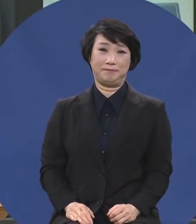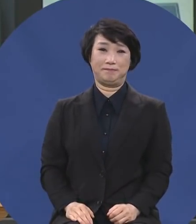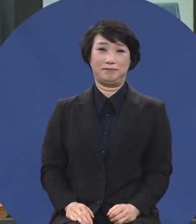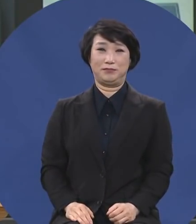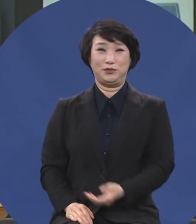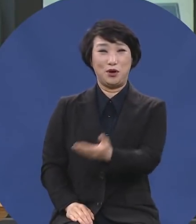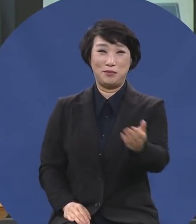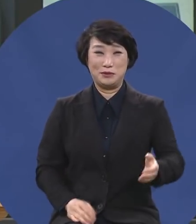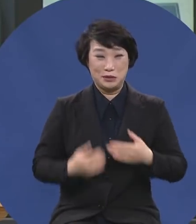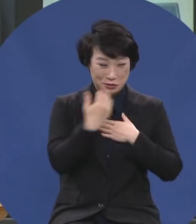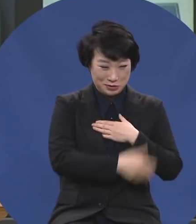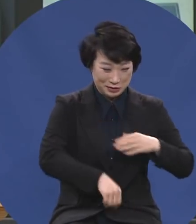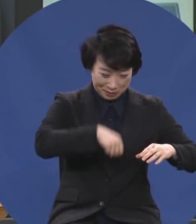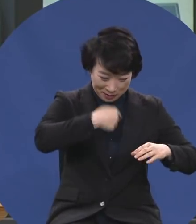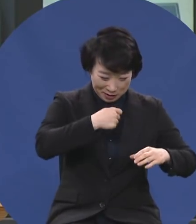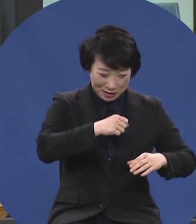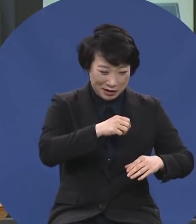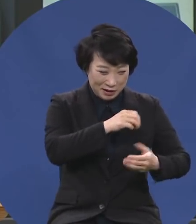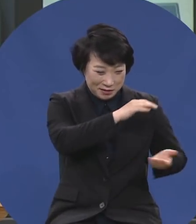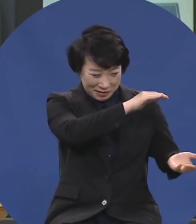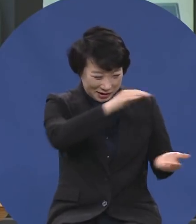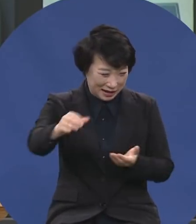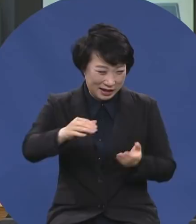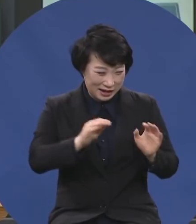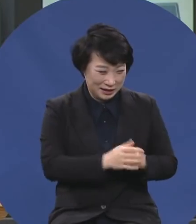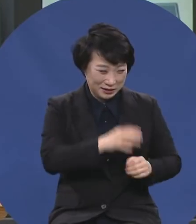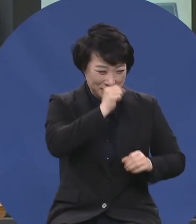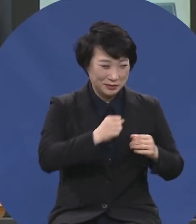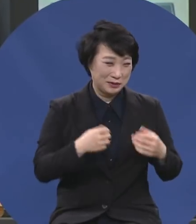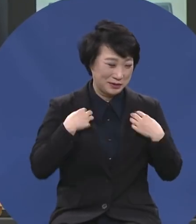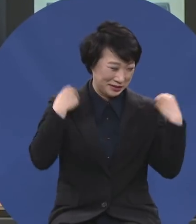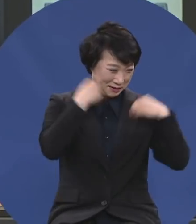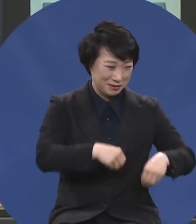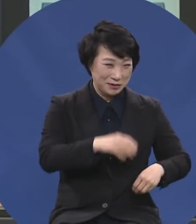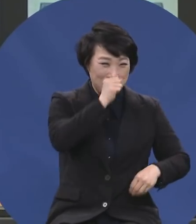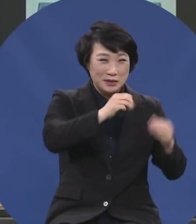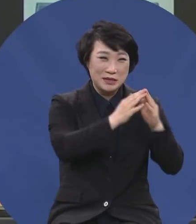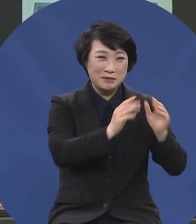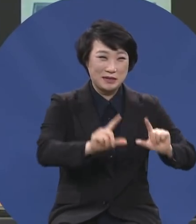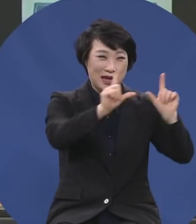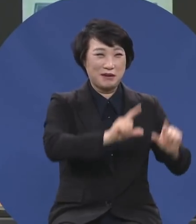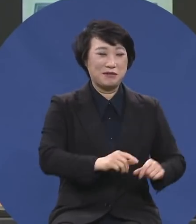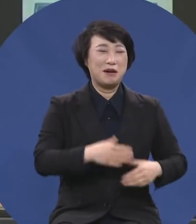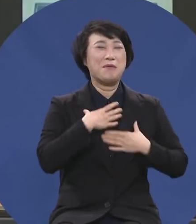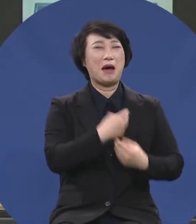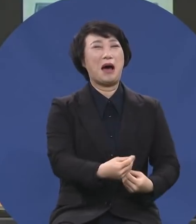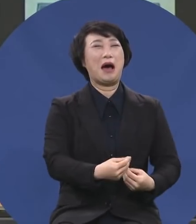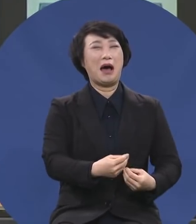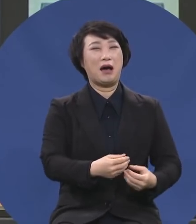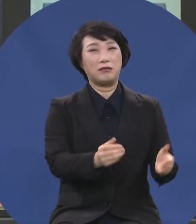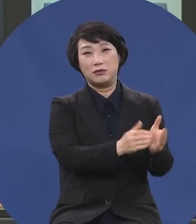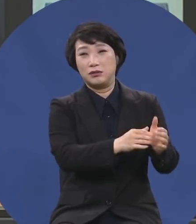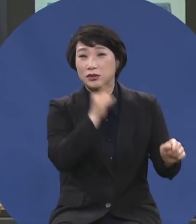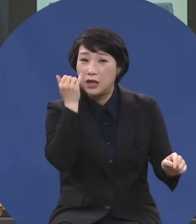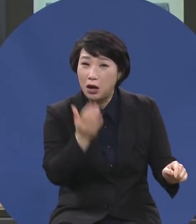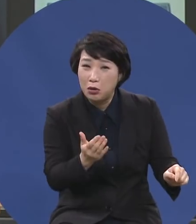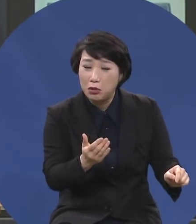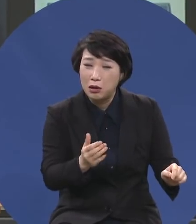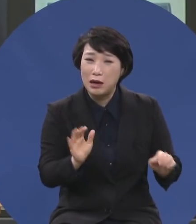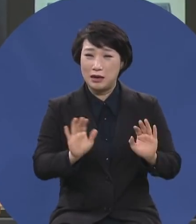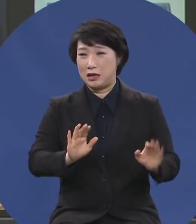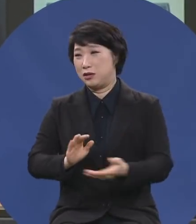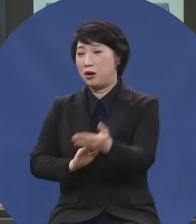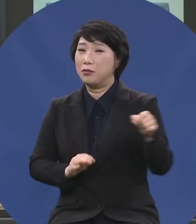그래서 밥이나 시켜 먹고 좋은 옷 입고 좋은 집에 살고 등 따서 배부르면 그만이잖아. 여기에 그런